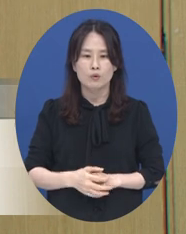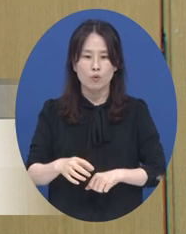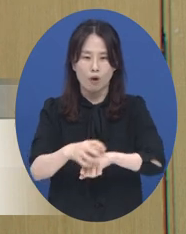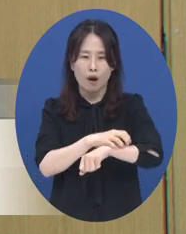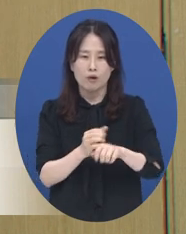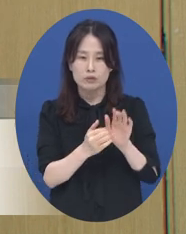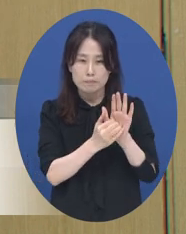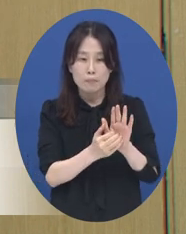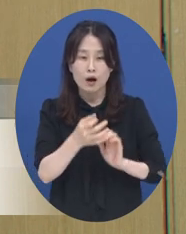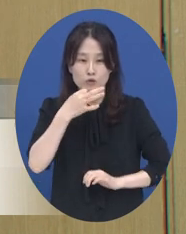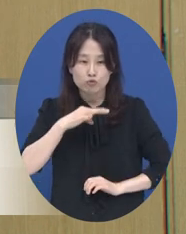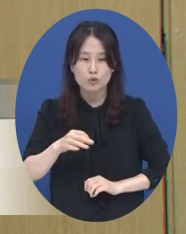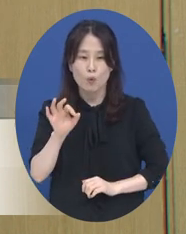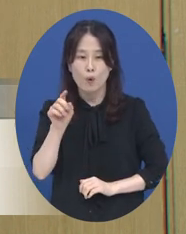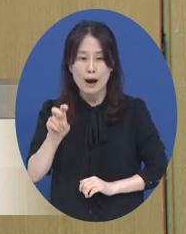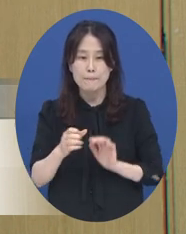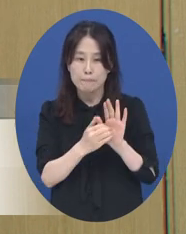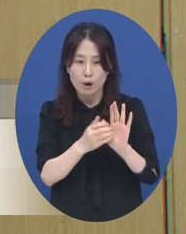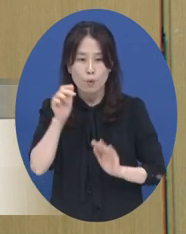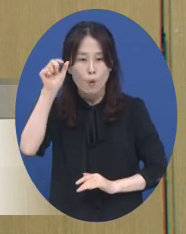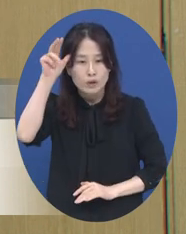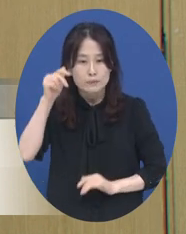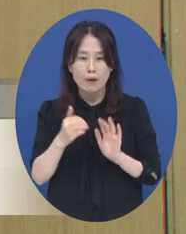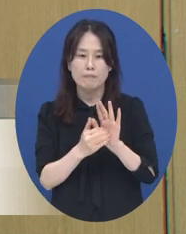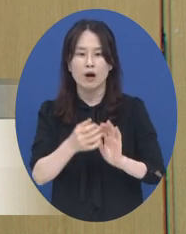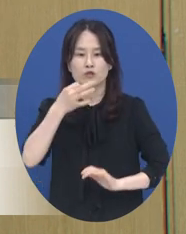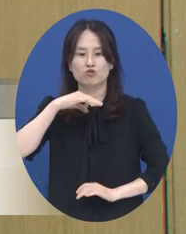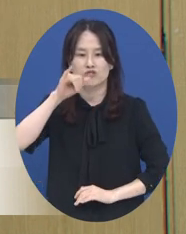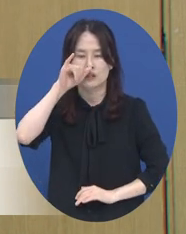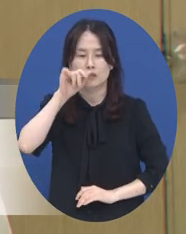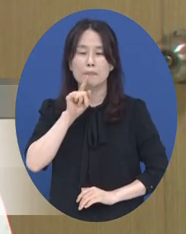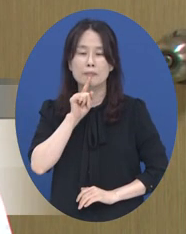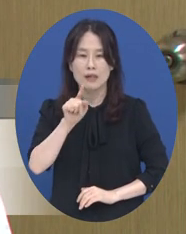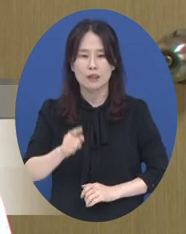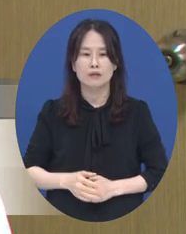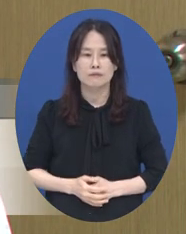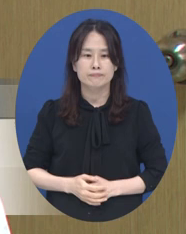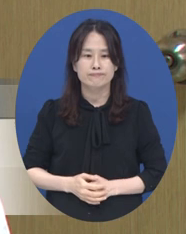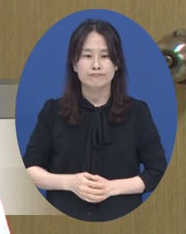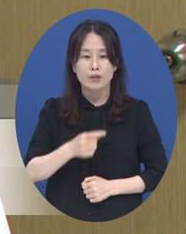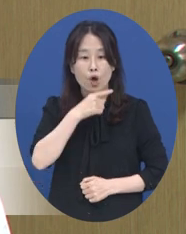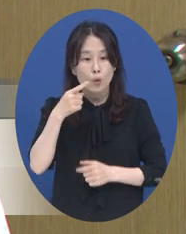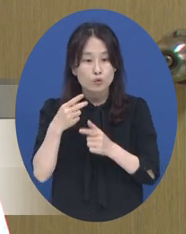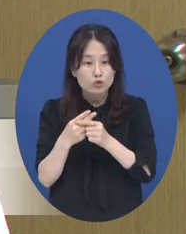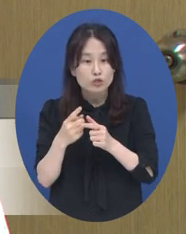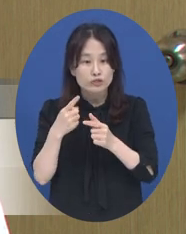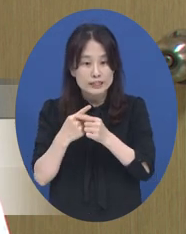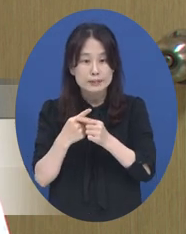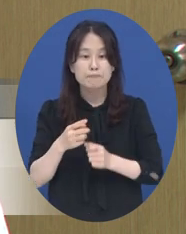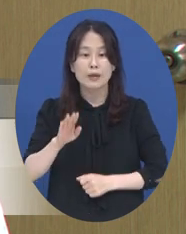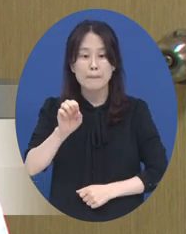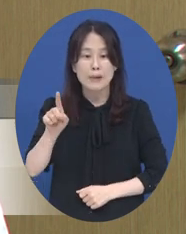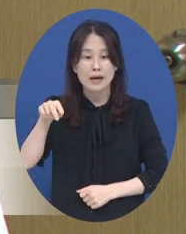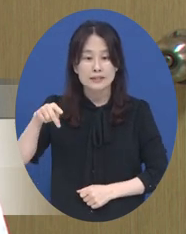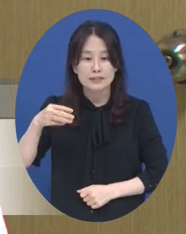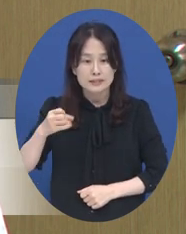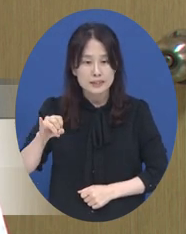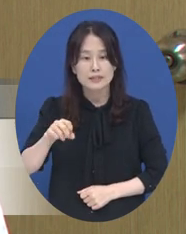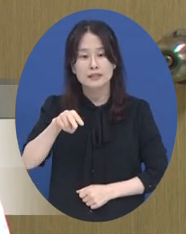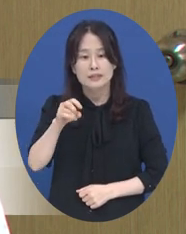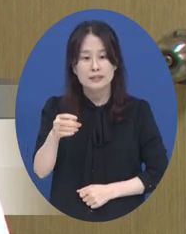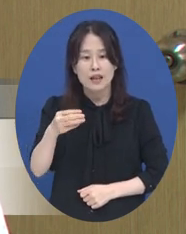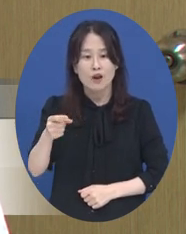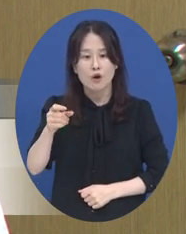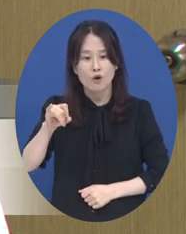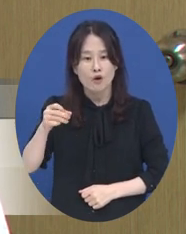항알러지 효과, 항암 및 치매 예방에 효과가 있는 것으로 보고되고 있습니다. 고춧잎, 파슬리, 샐러리에서 가장 높게